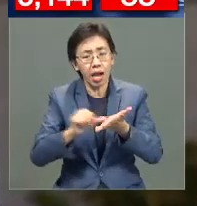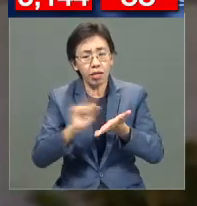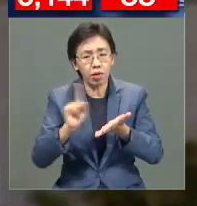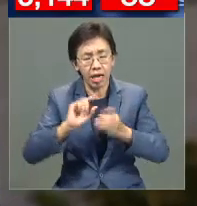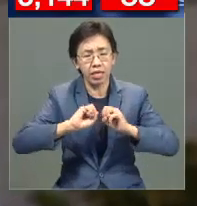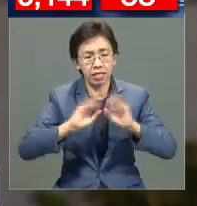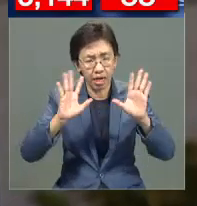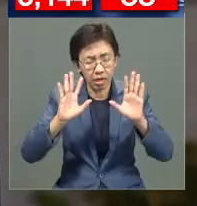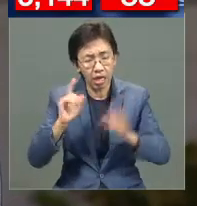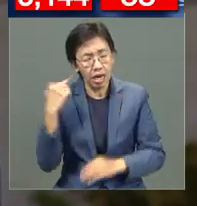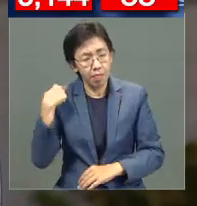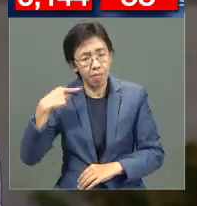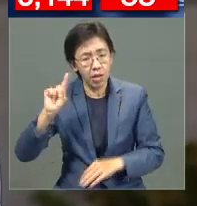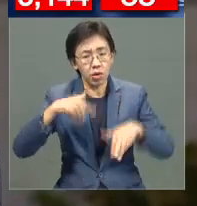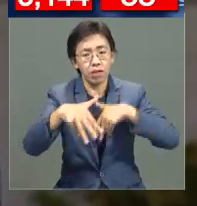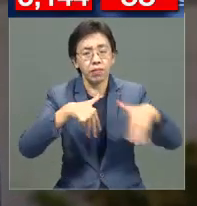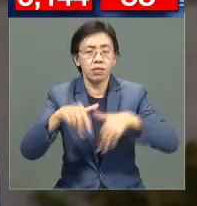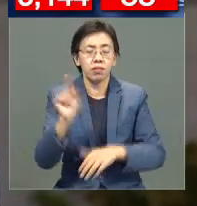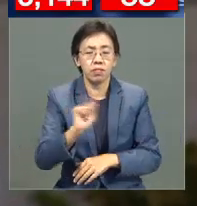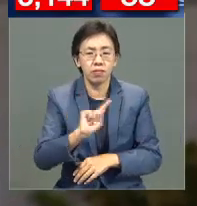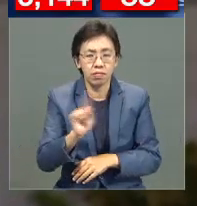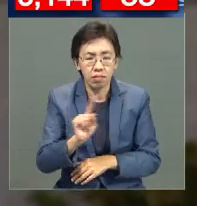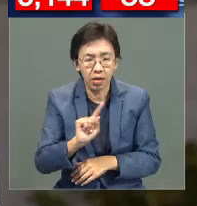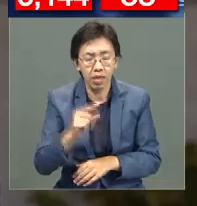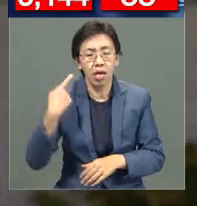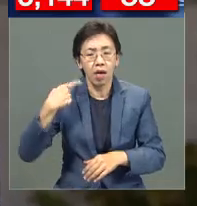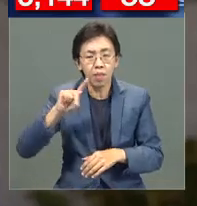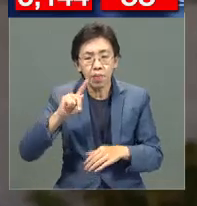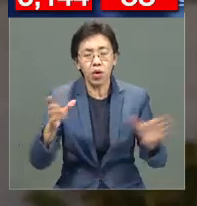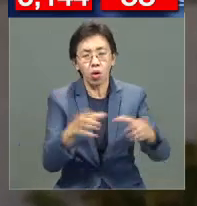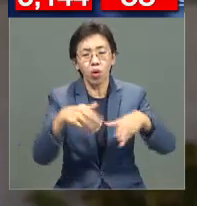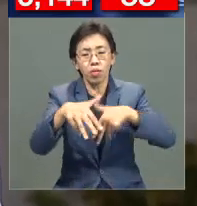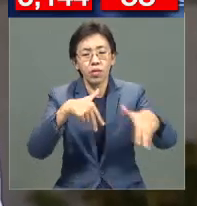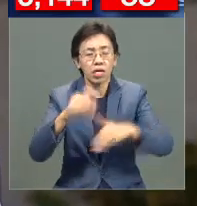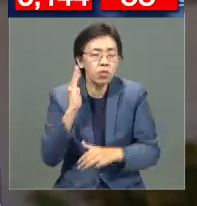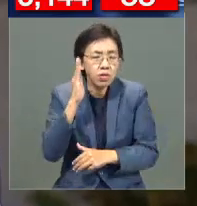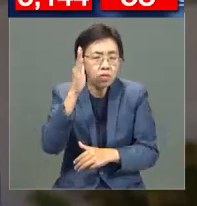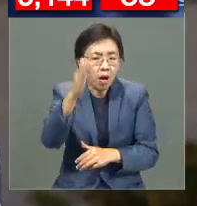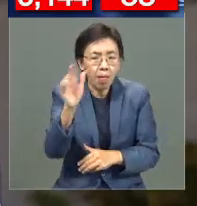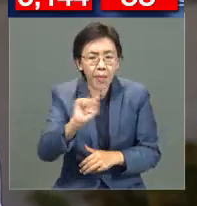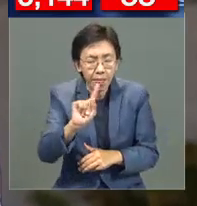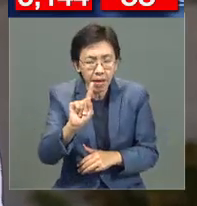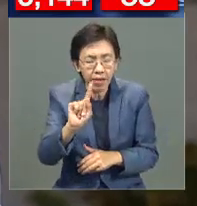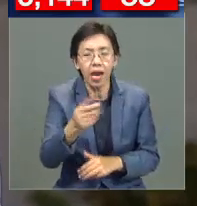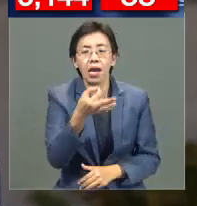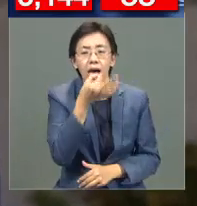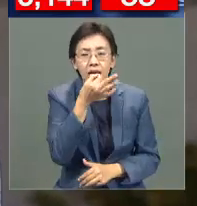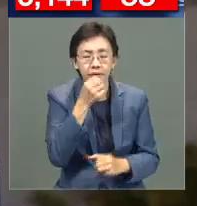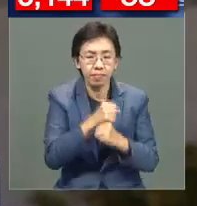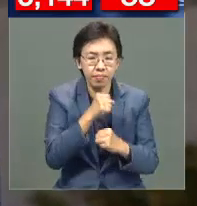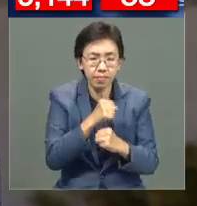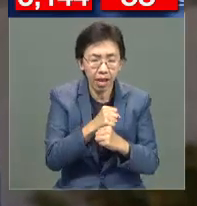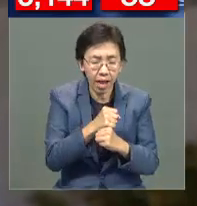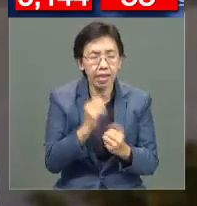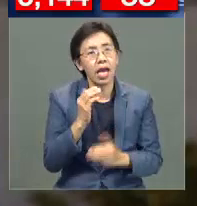ดูที่ว่ามันจะเกิดประโยชน์กับประชาชนได้อย่างไรเกิดประโยชน์กับเขาได้อย่างไรในวันข้างหน้าเพราะในเรื่องของการประกอบอาชีพในเรื่องอนาคต